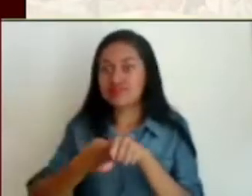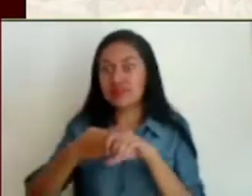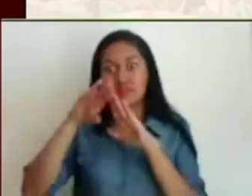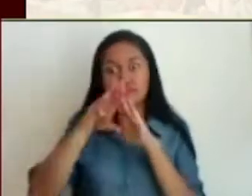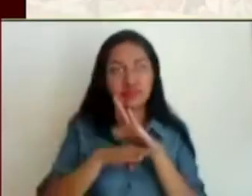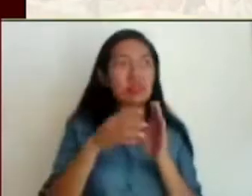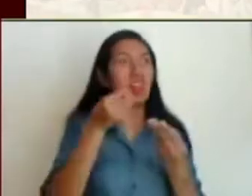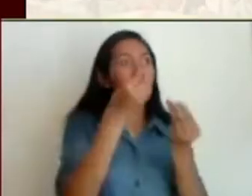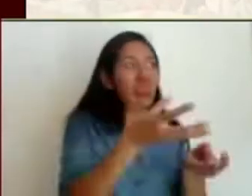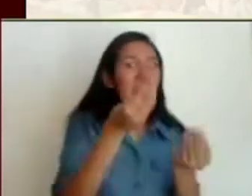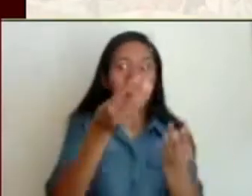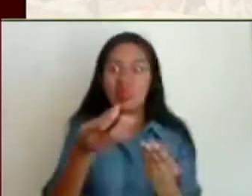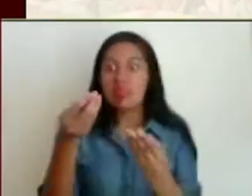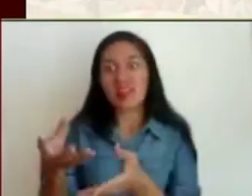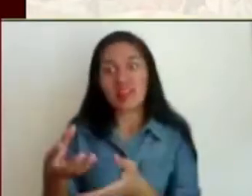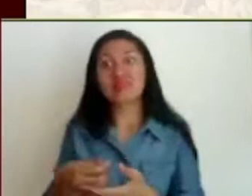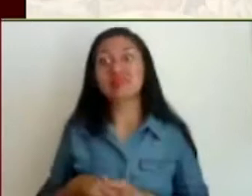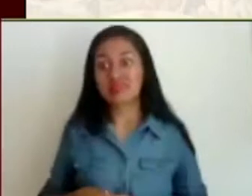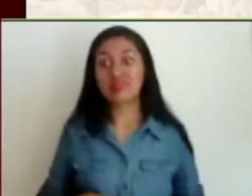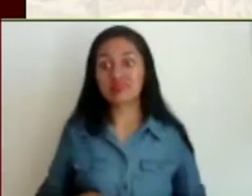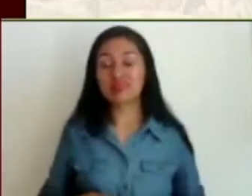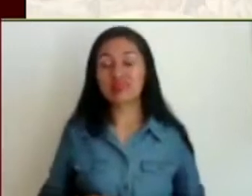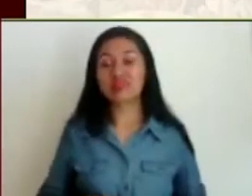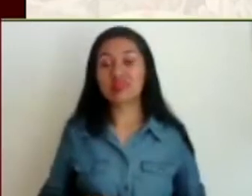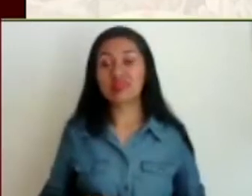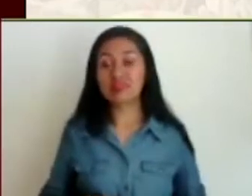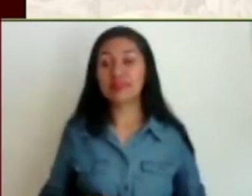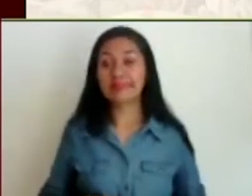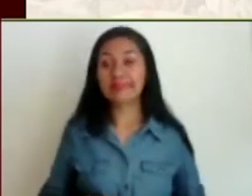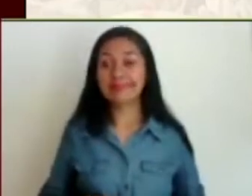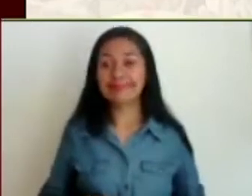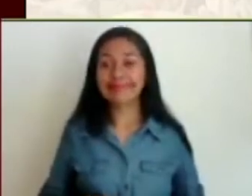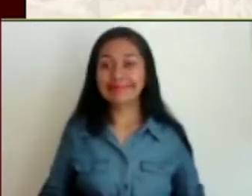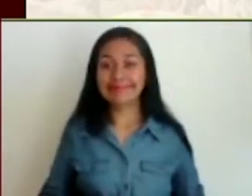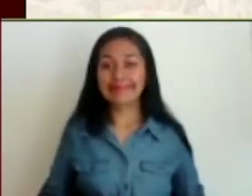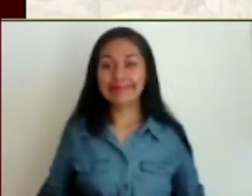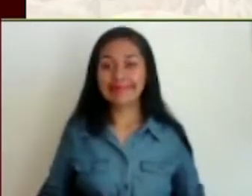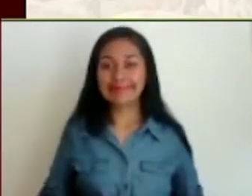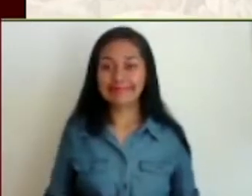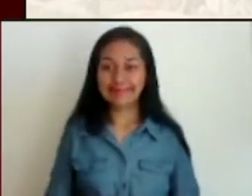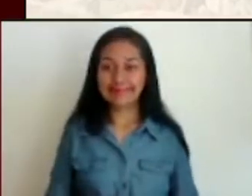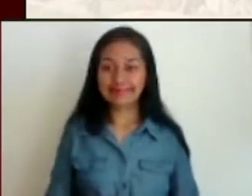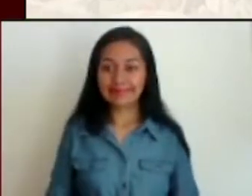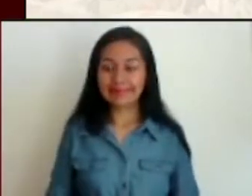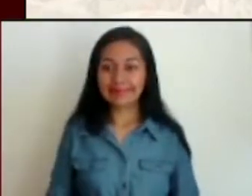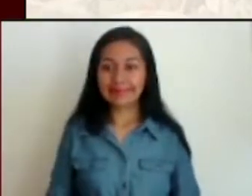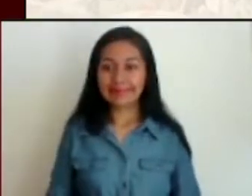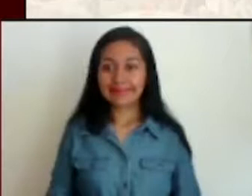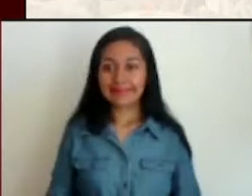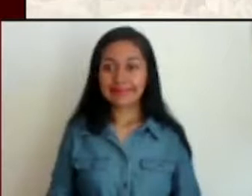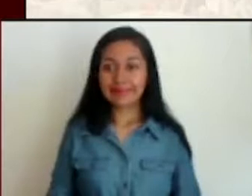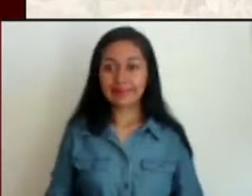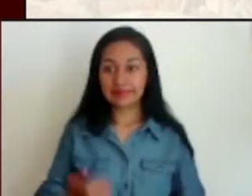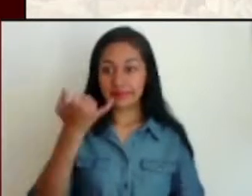Posta dai due professori, dopo aver accuratamente visitato alcuni pazienti, la diagnosi conclusiva escludeva la